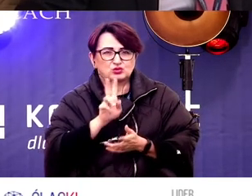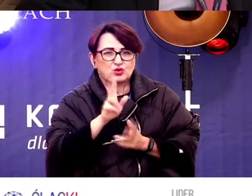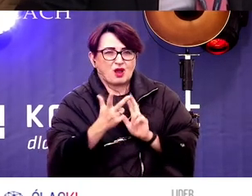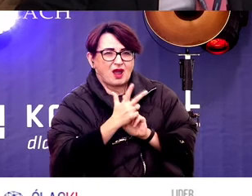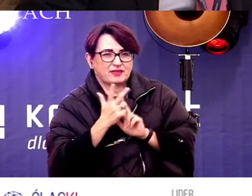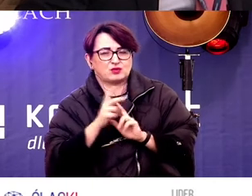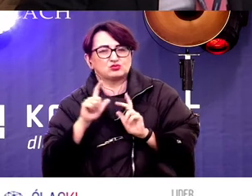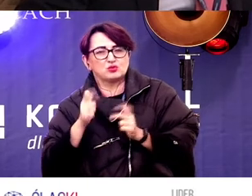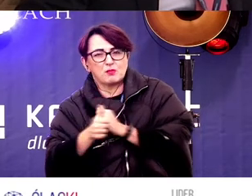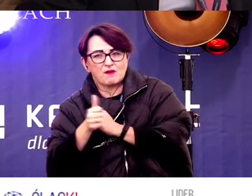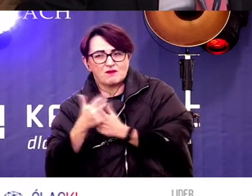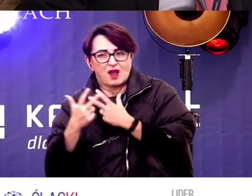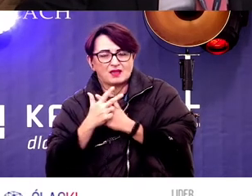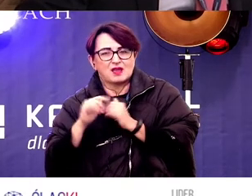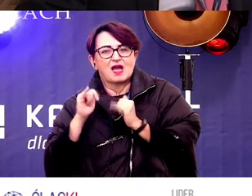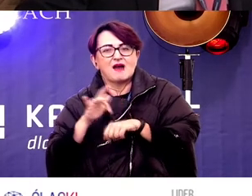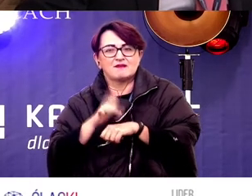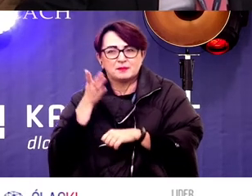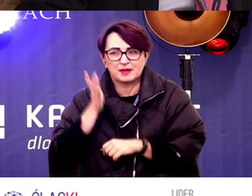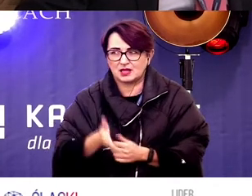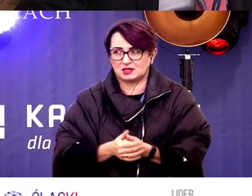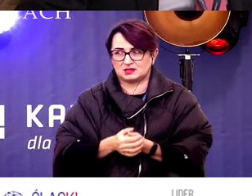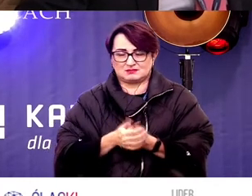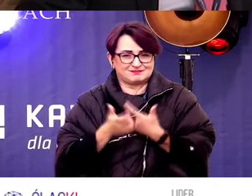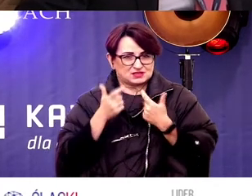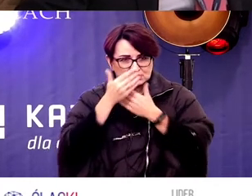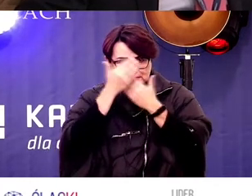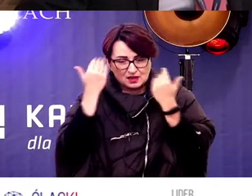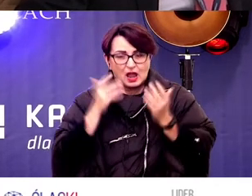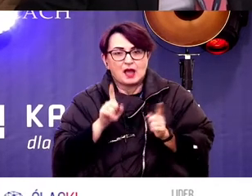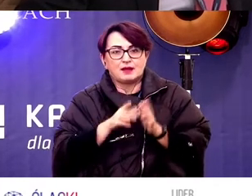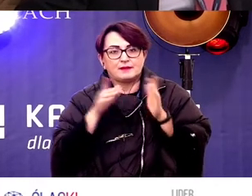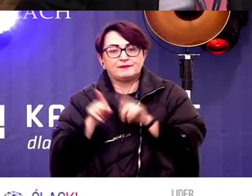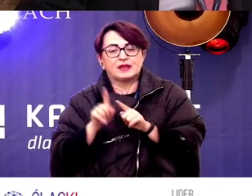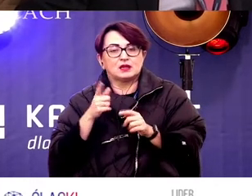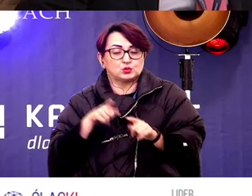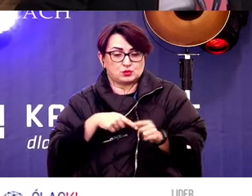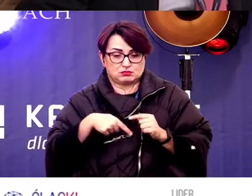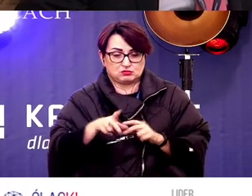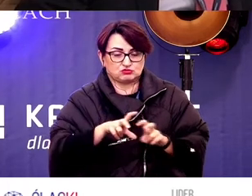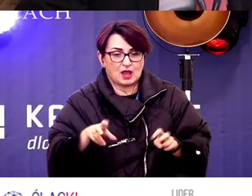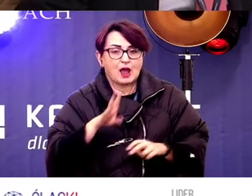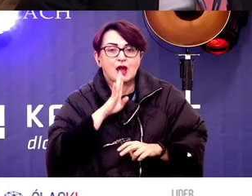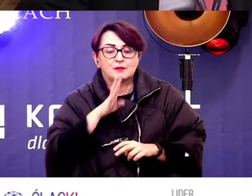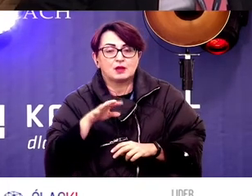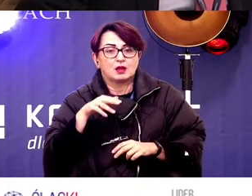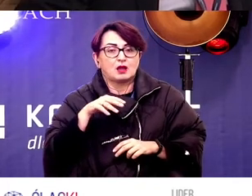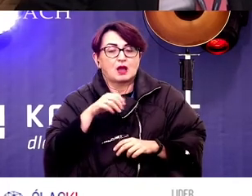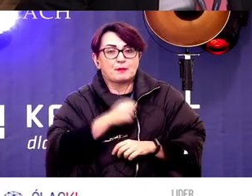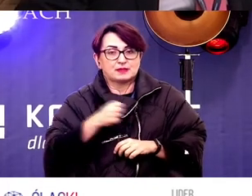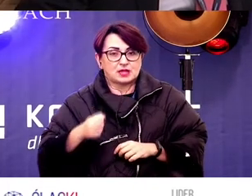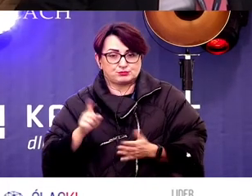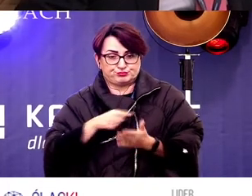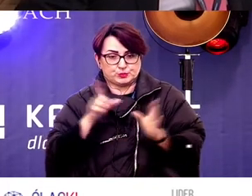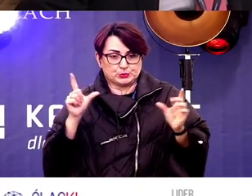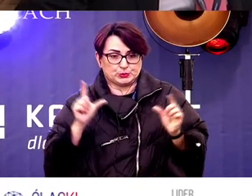czym atakuje, jakie mogą być skutki. Następnie w niedługim czasie amerykańska ambasada została zredukowana